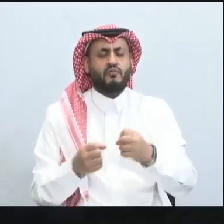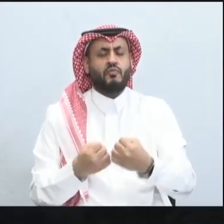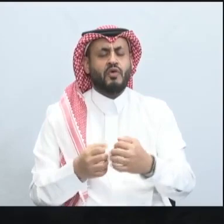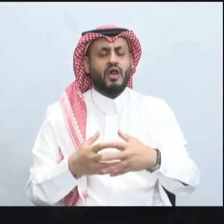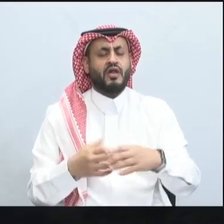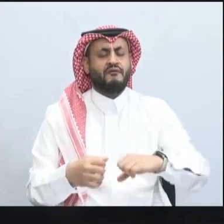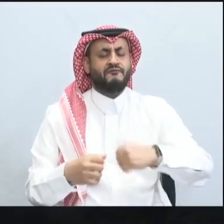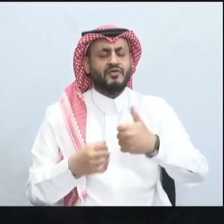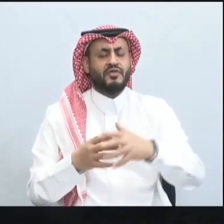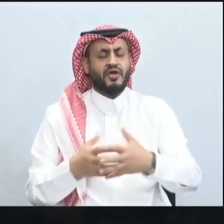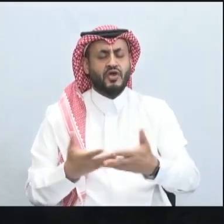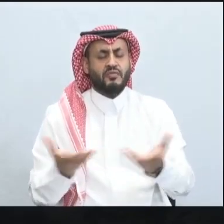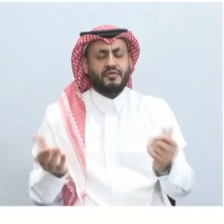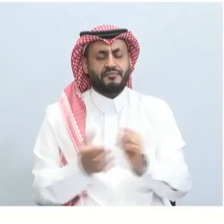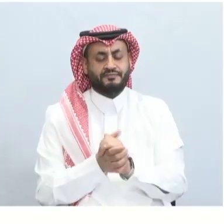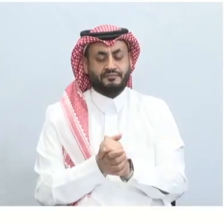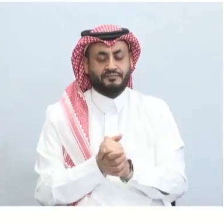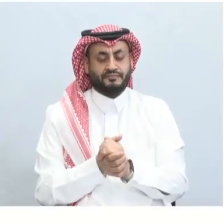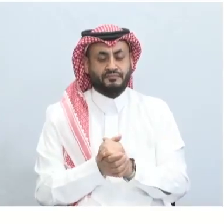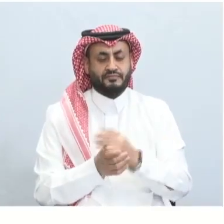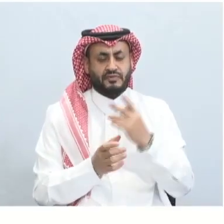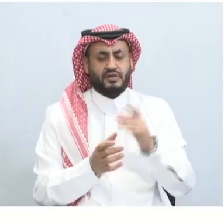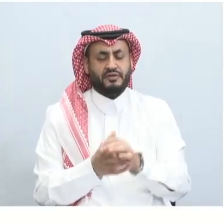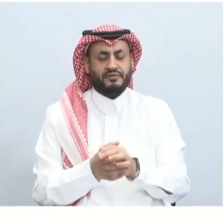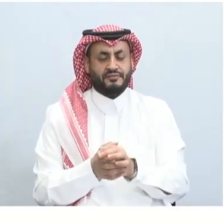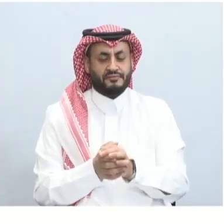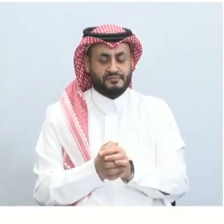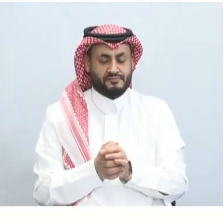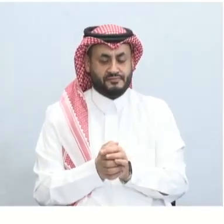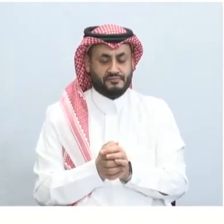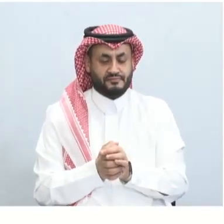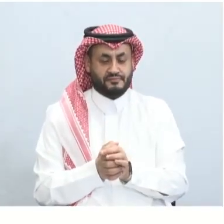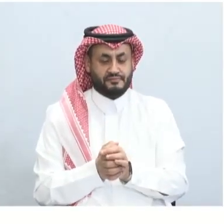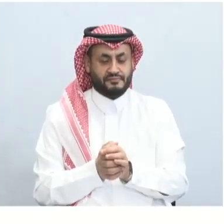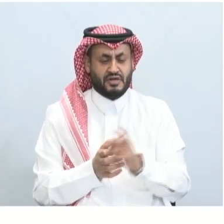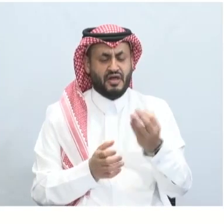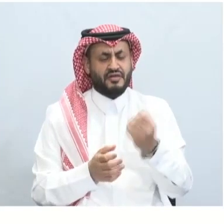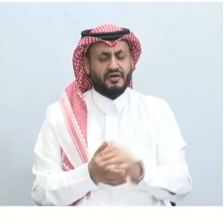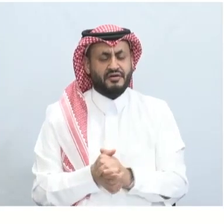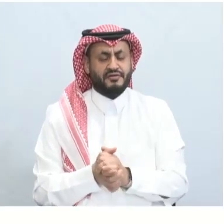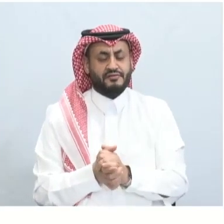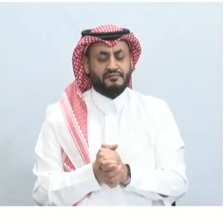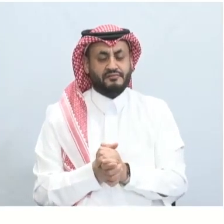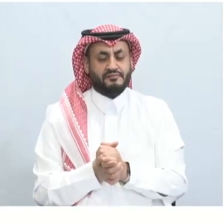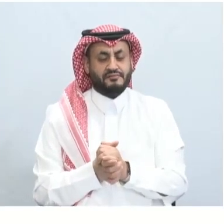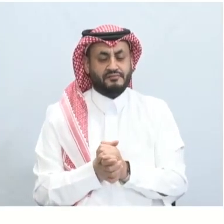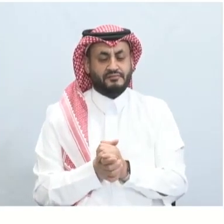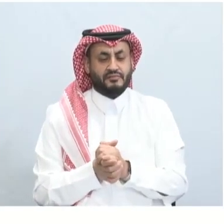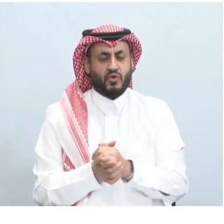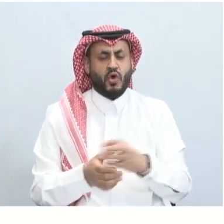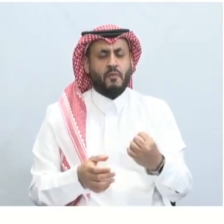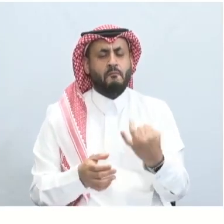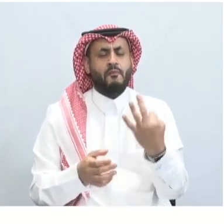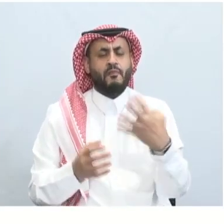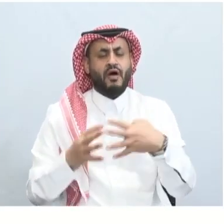الكبير و وهذه الايات رغم عدد الايات وقلتها الا انها تحمل من